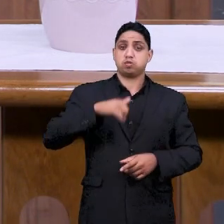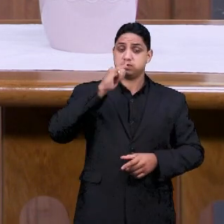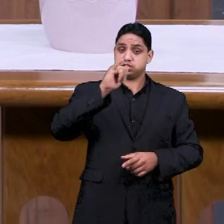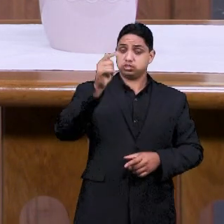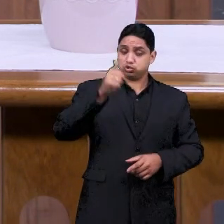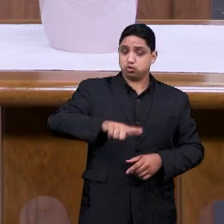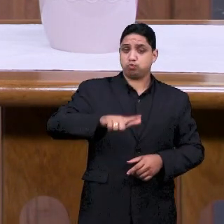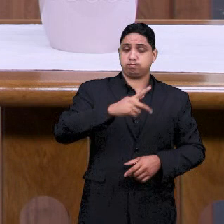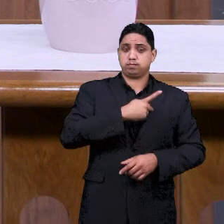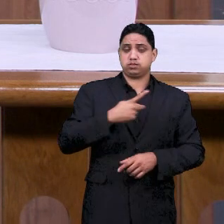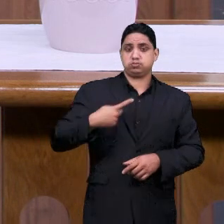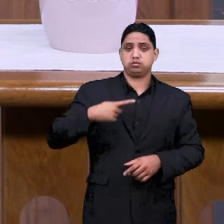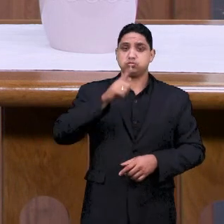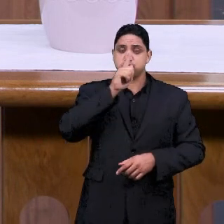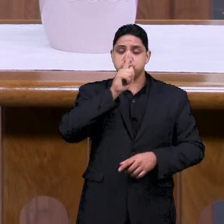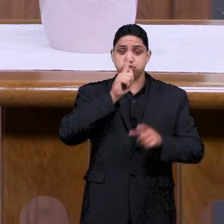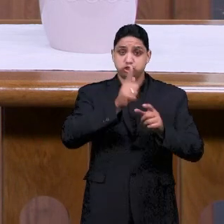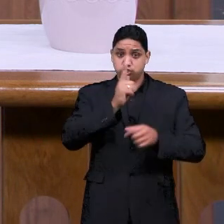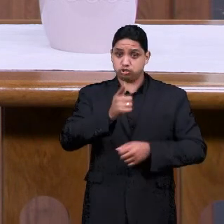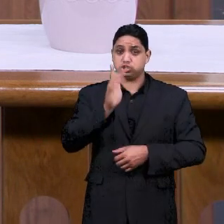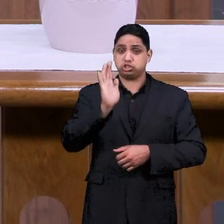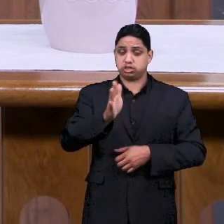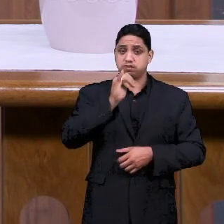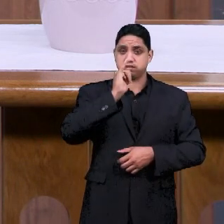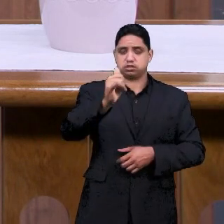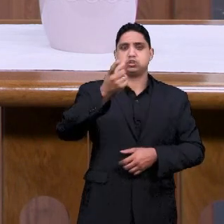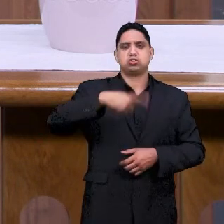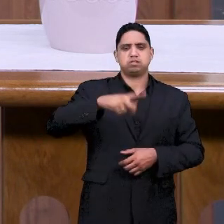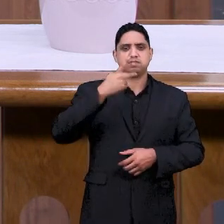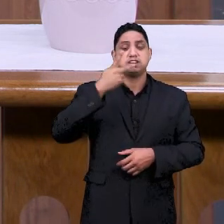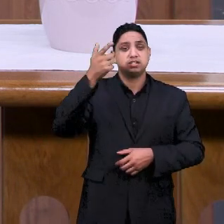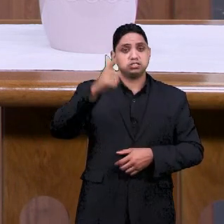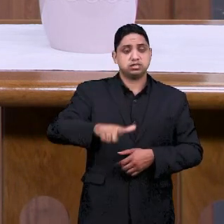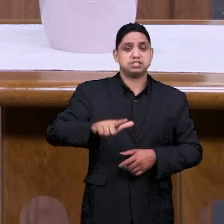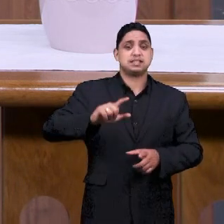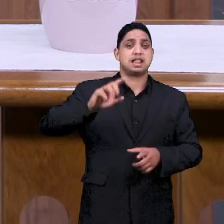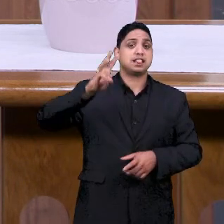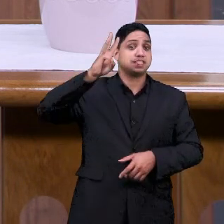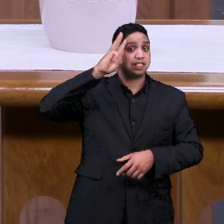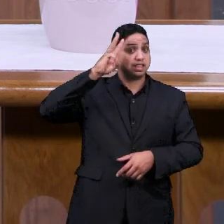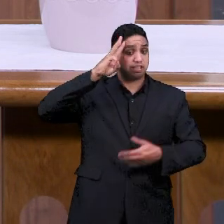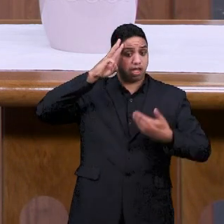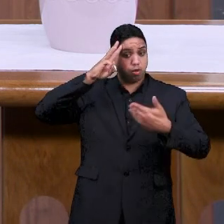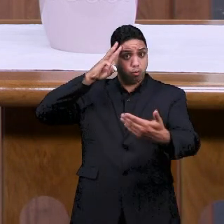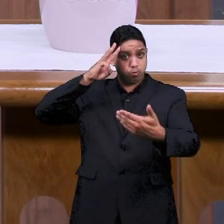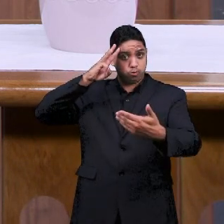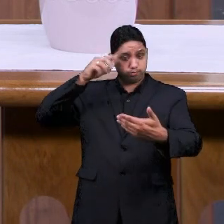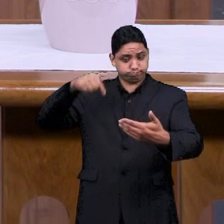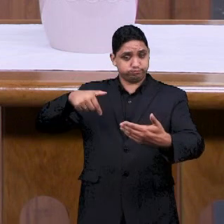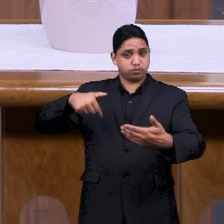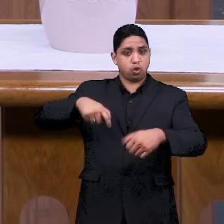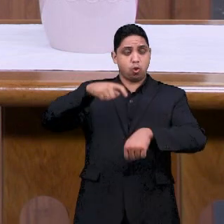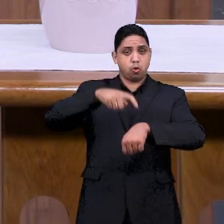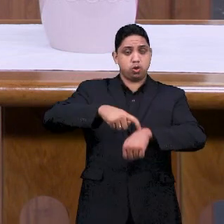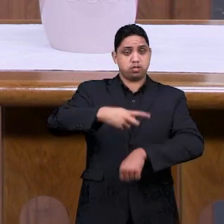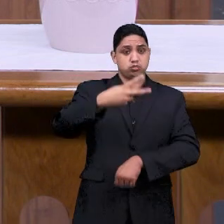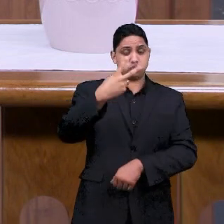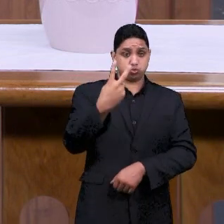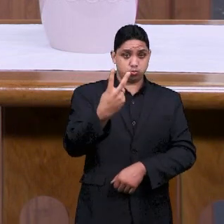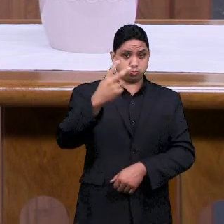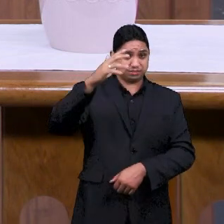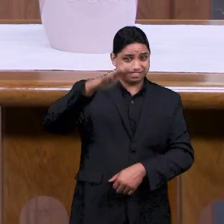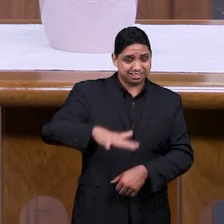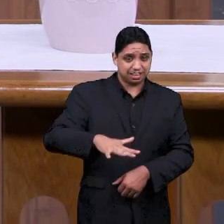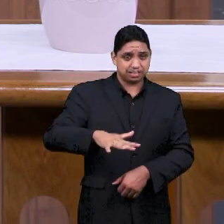l'annonce que le pasteur Jodéti a déjà dit. Nous allons renforcer ici. Mardi prochain, à 14h,